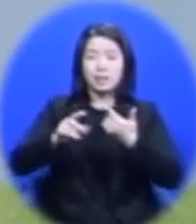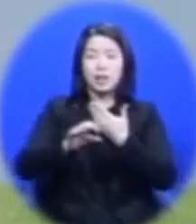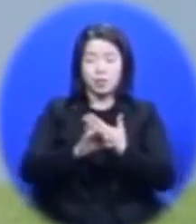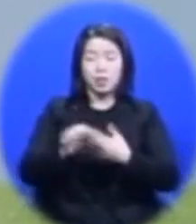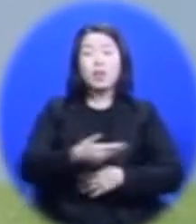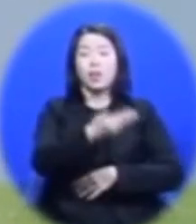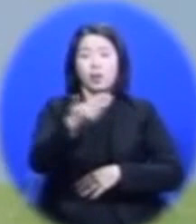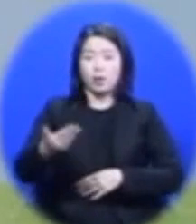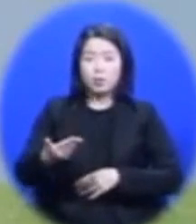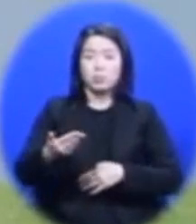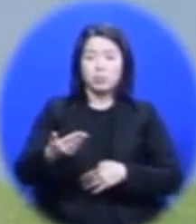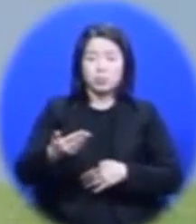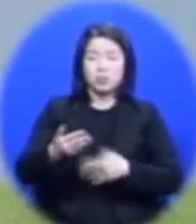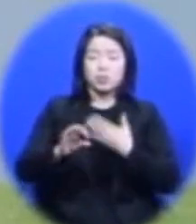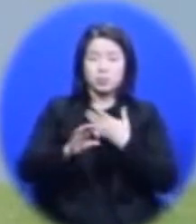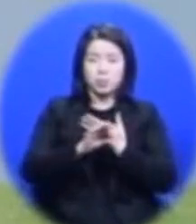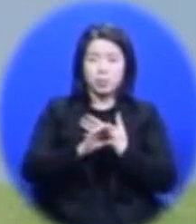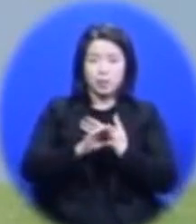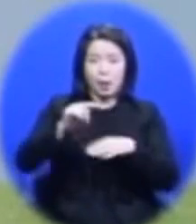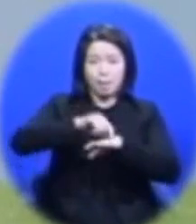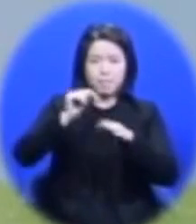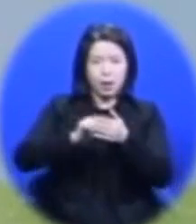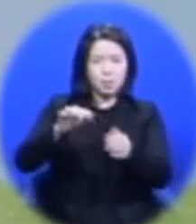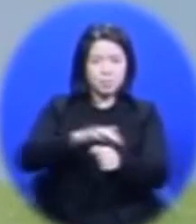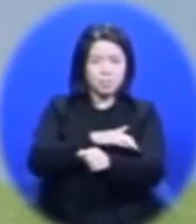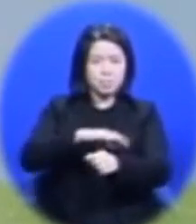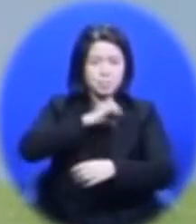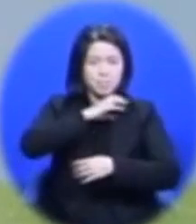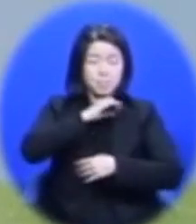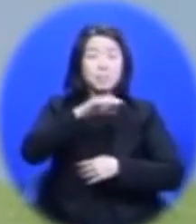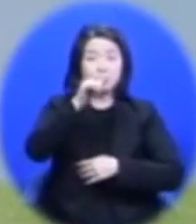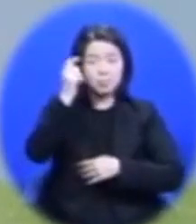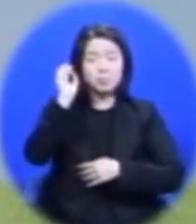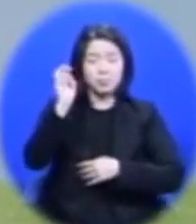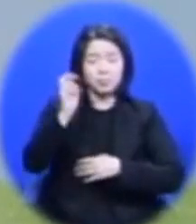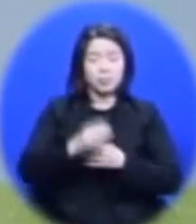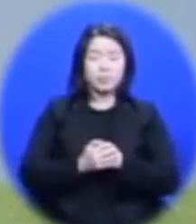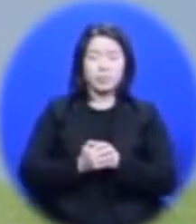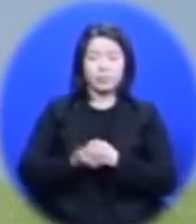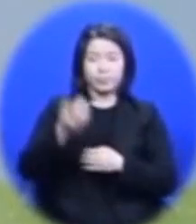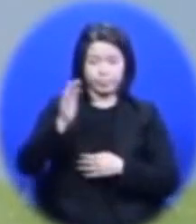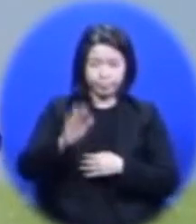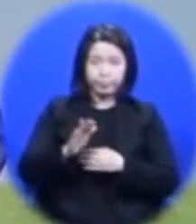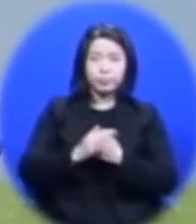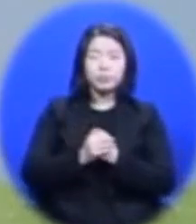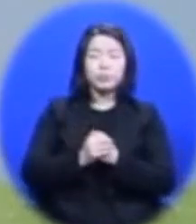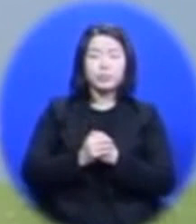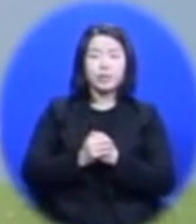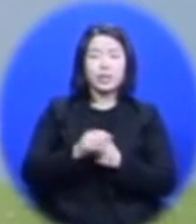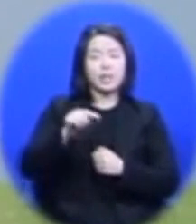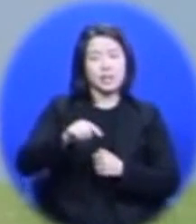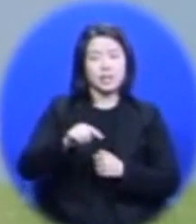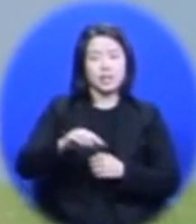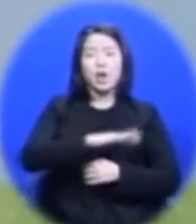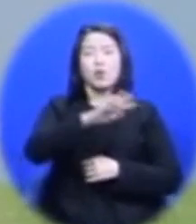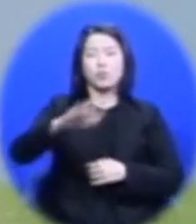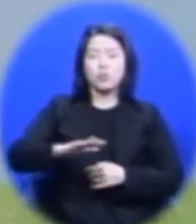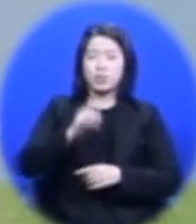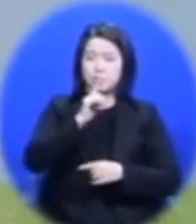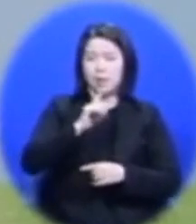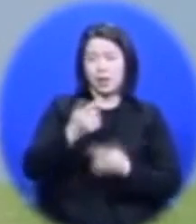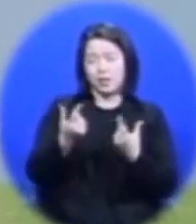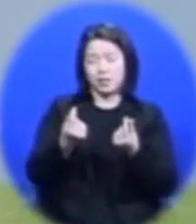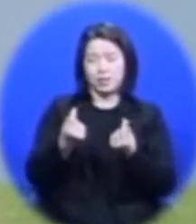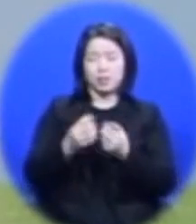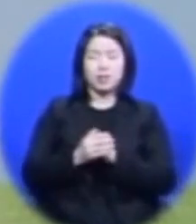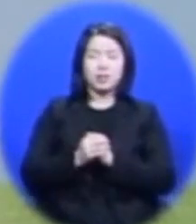같으면 마음에 불쾌한 마음이 들지 않겠어요? 근데 이것이 꼭 우리들 이야기인가